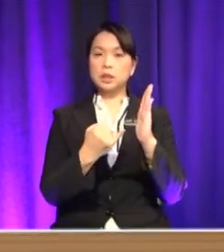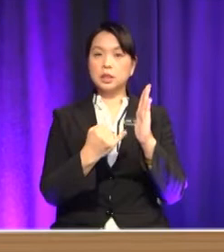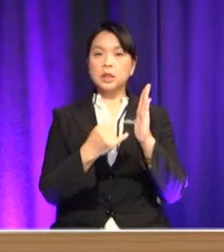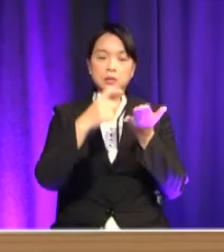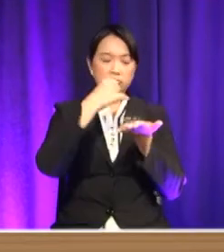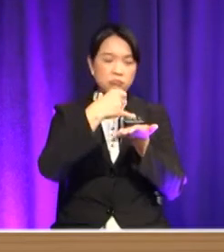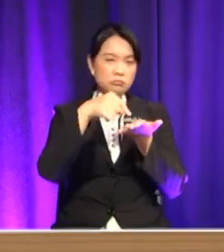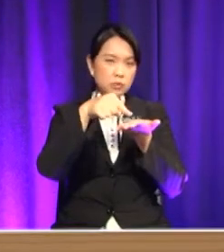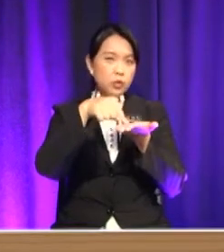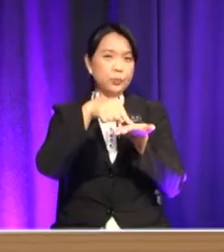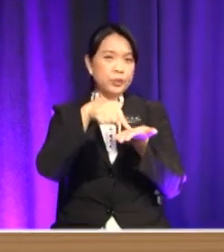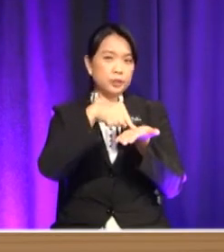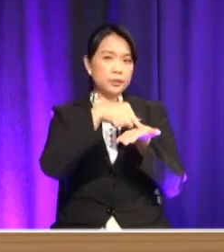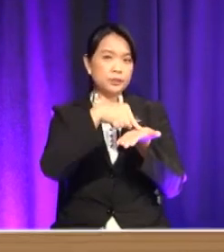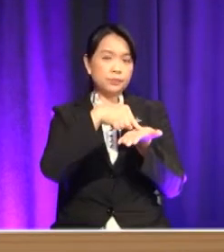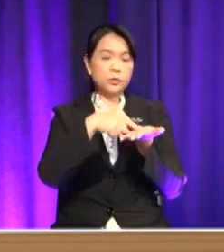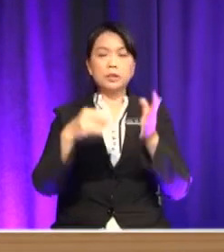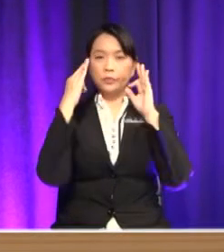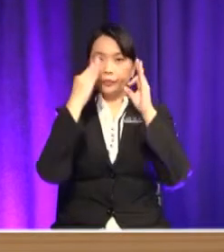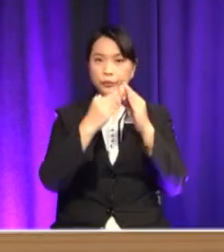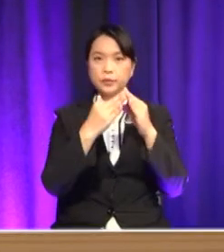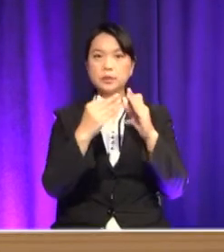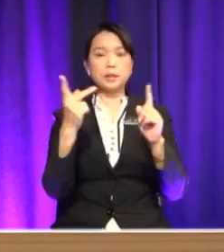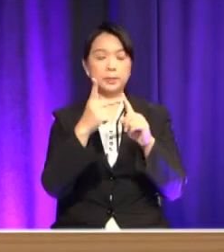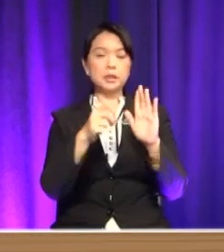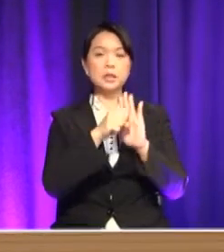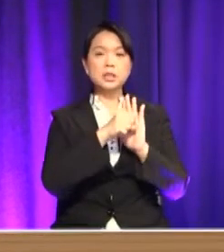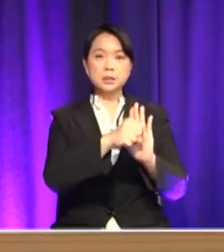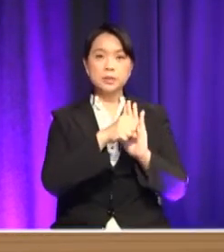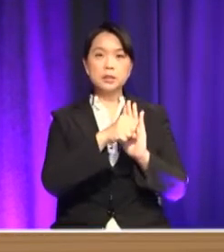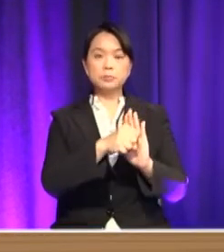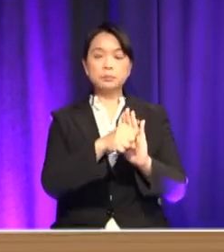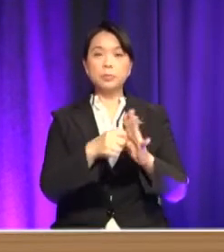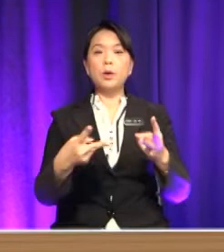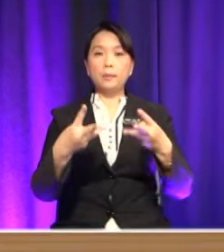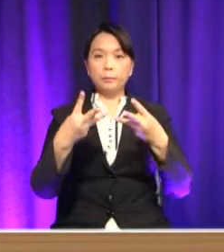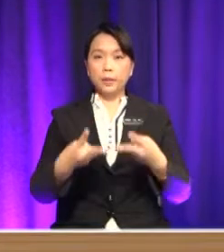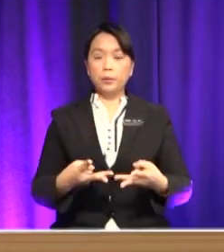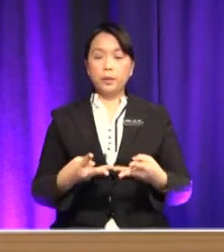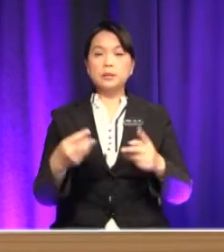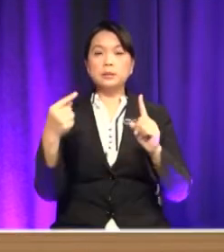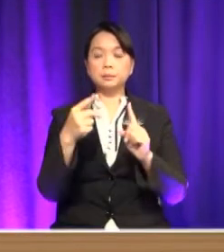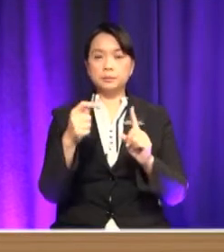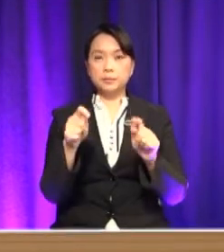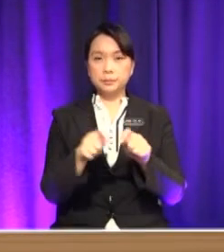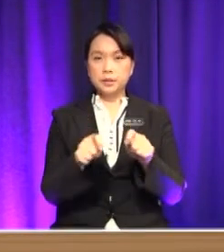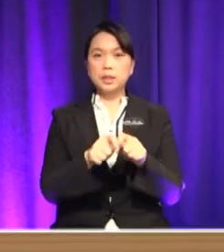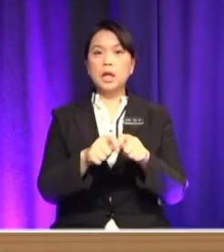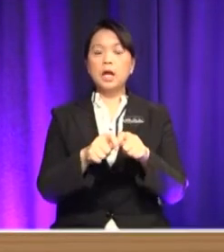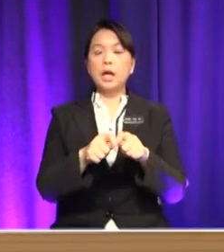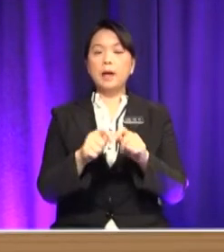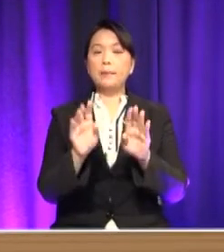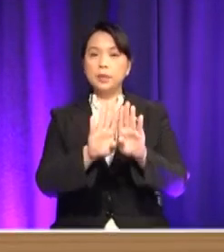Lukisan terperinci ini dia fokus kepada simbol-simbol piawai seni bina seperti pintu, tingkap. Dia nak tengok yang